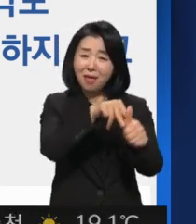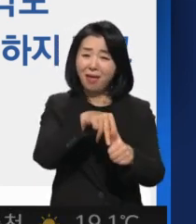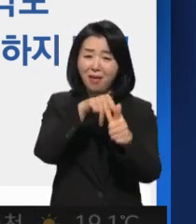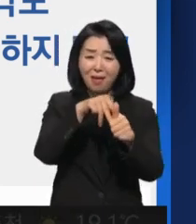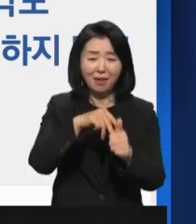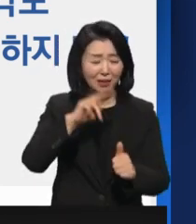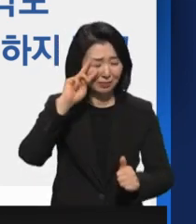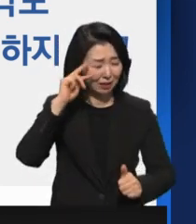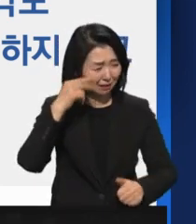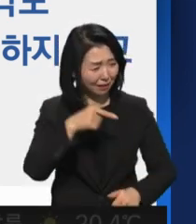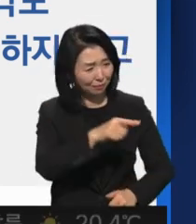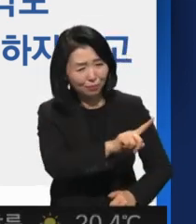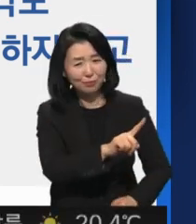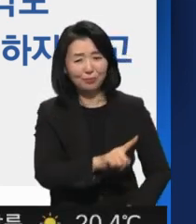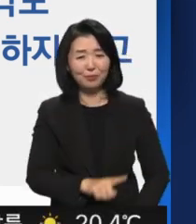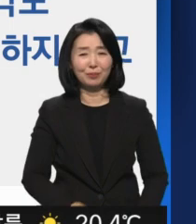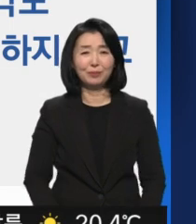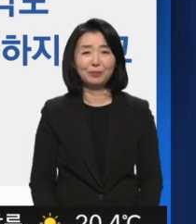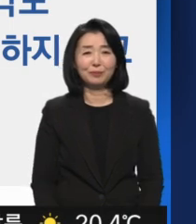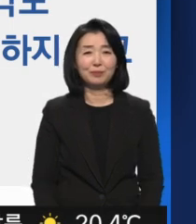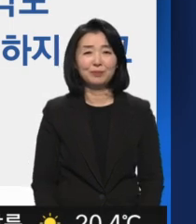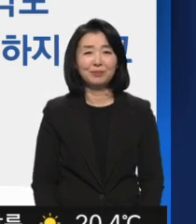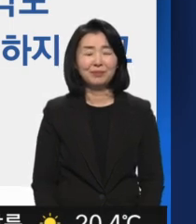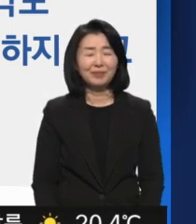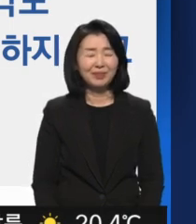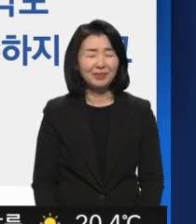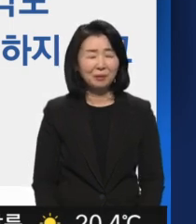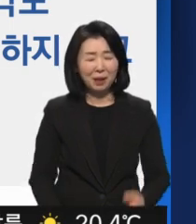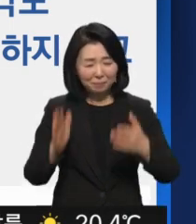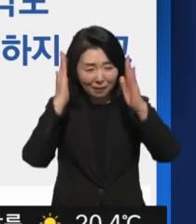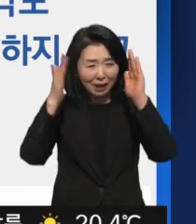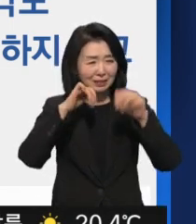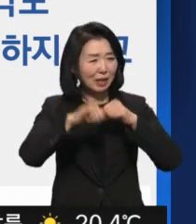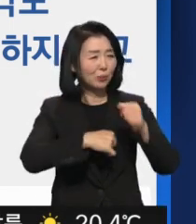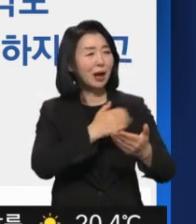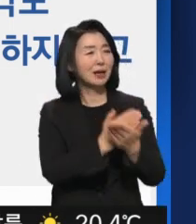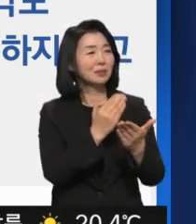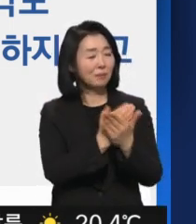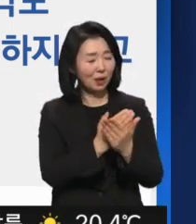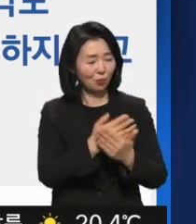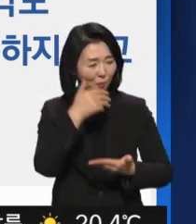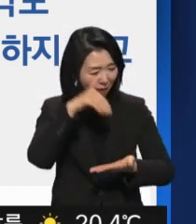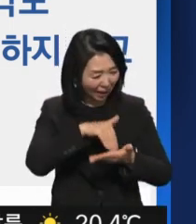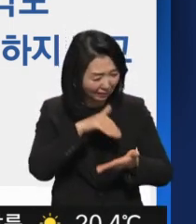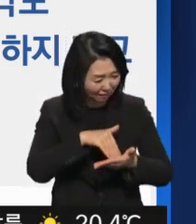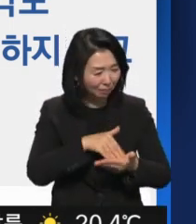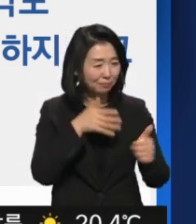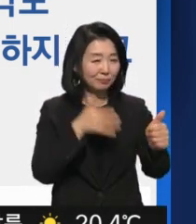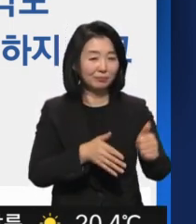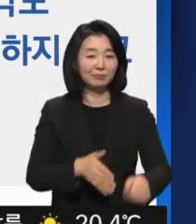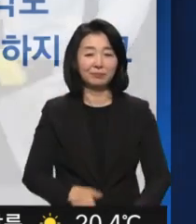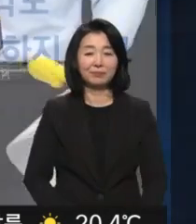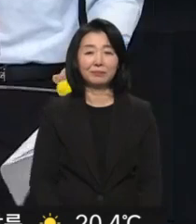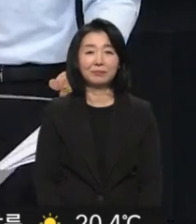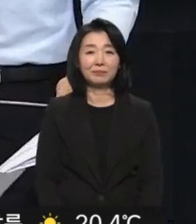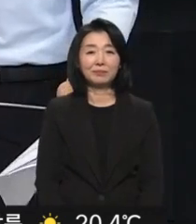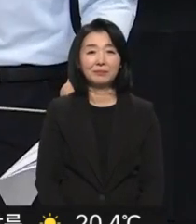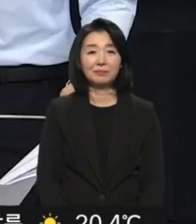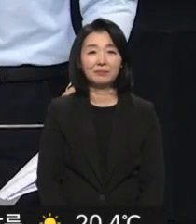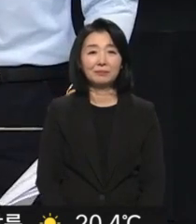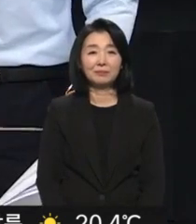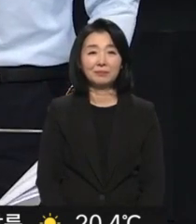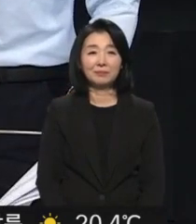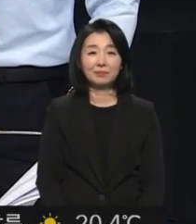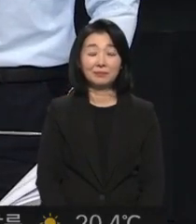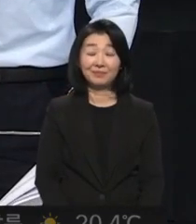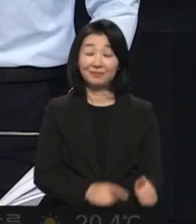착각도 자유입니다. 고삐 뿔린 망아지 짓 하지 말고 반성하고 자숙하기 바랍니다. 김